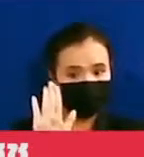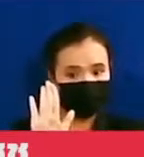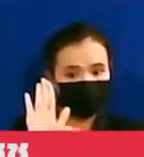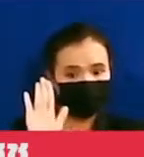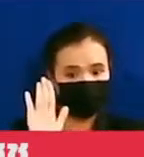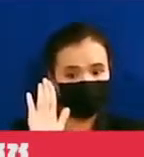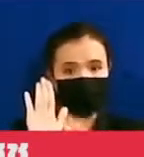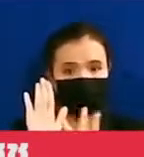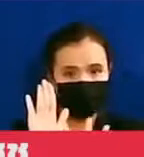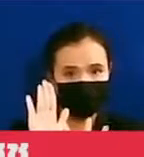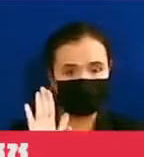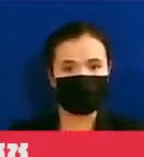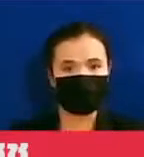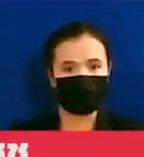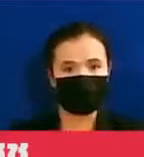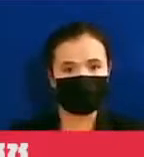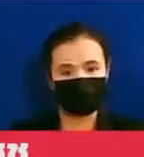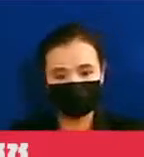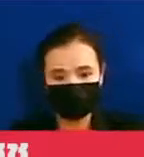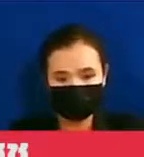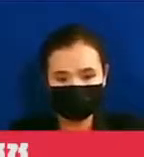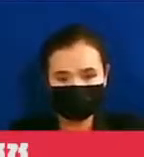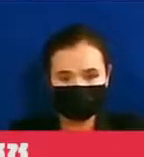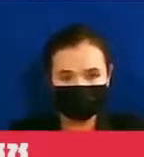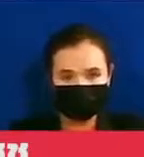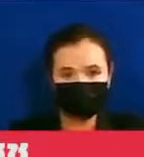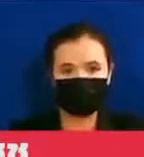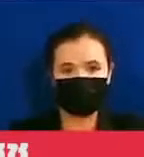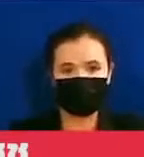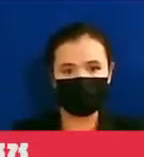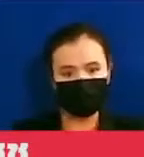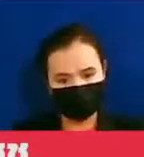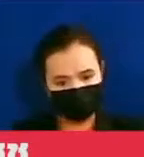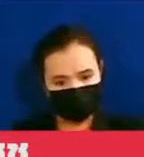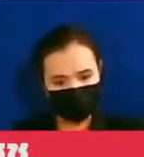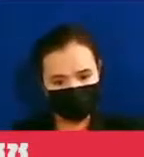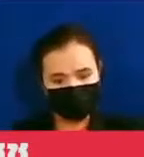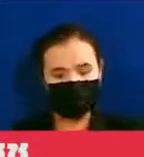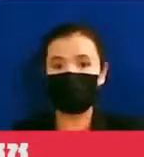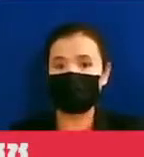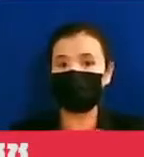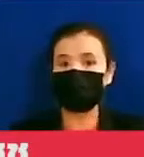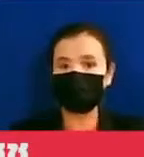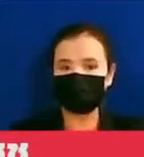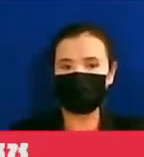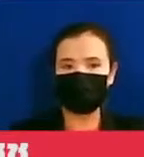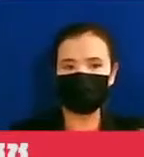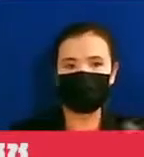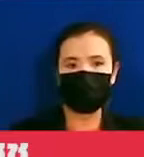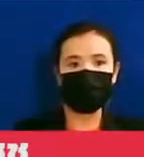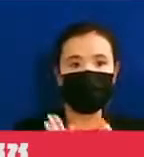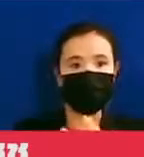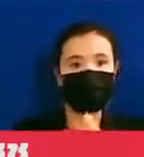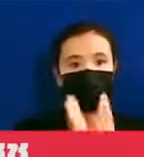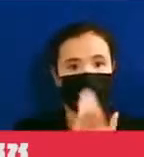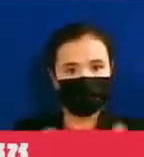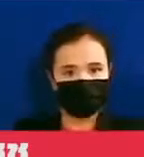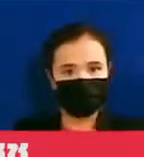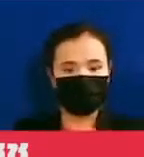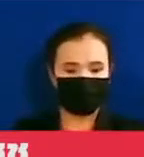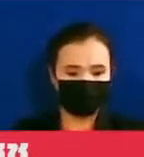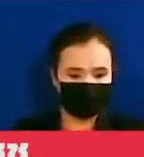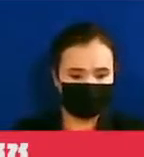รถชีวนิรภัยพระราชทานโดยกำหนดเป้าหมายการค้นหาเชิงรุกให้ได้สัปดาห์ละประมาณ 8,300 รายค่ะ